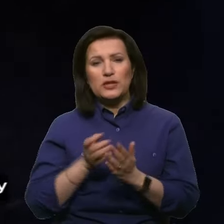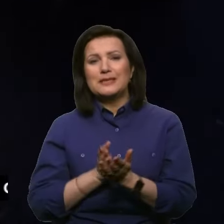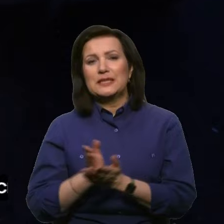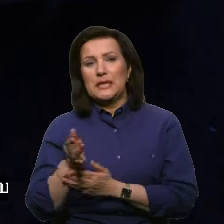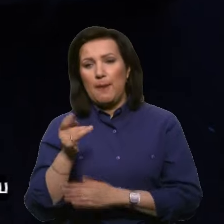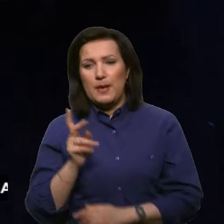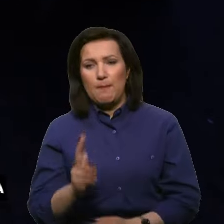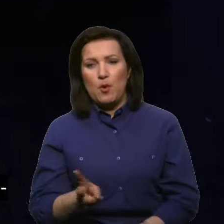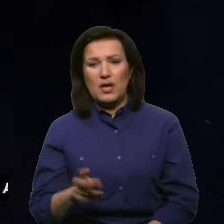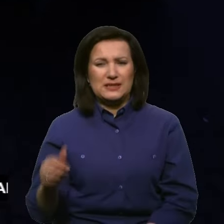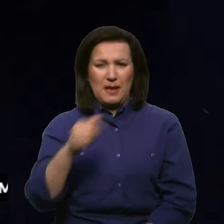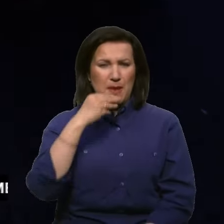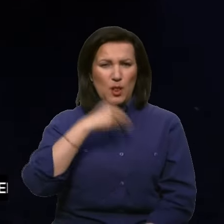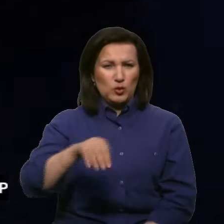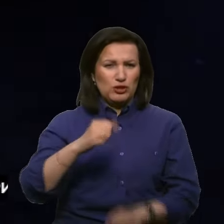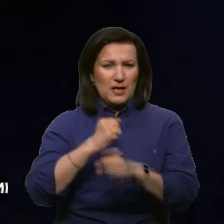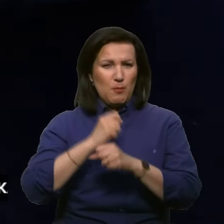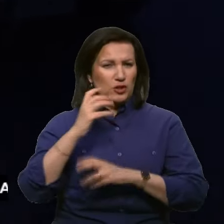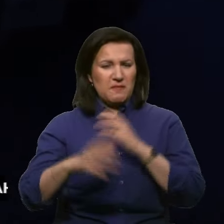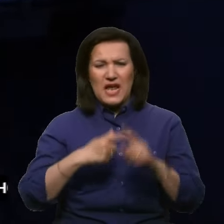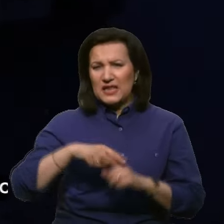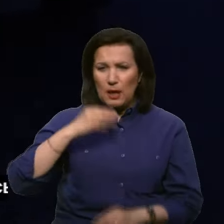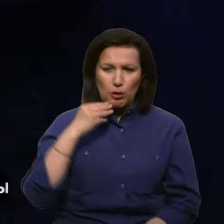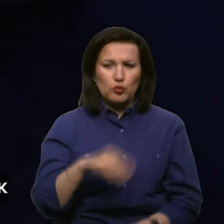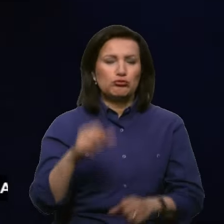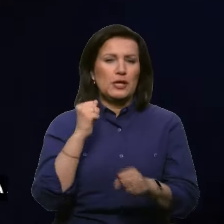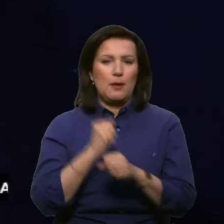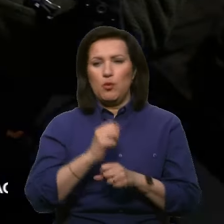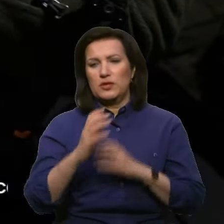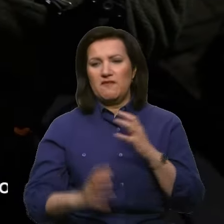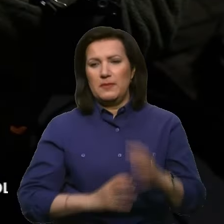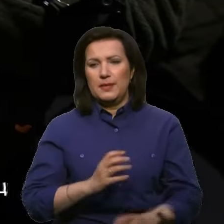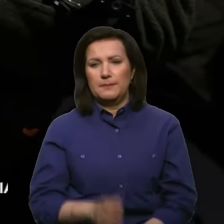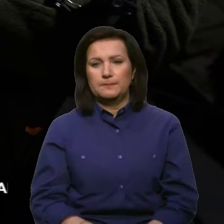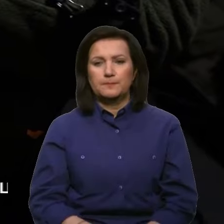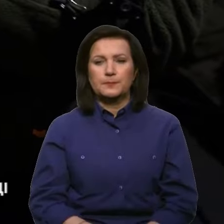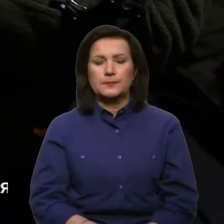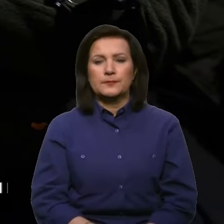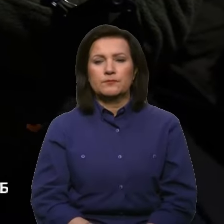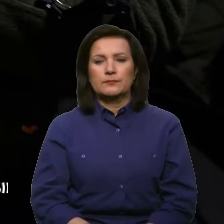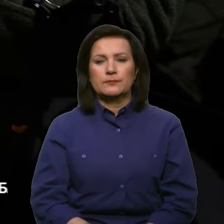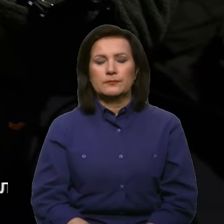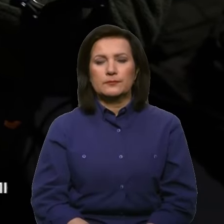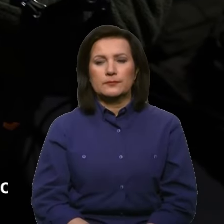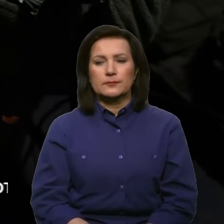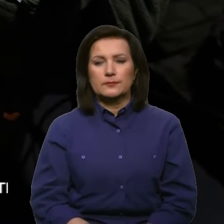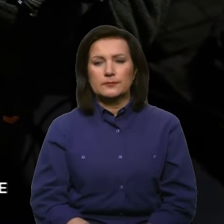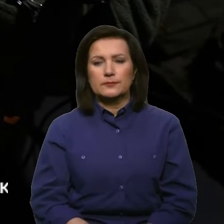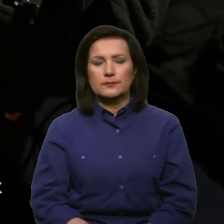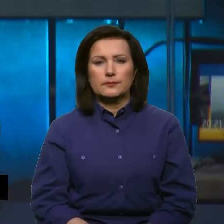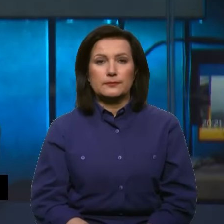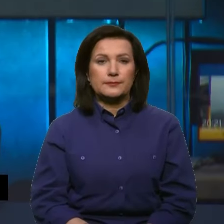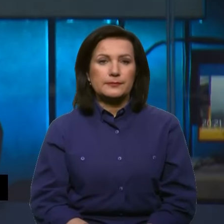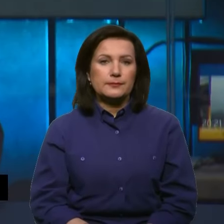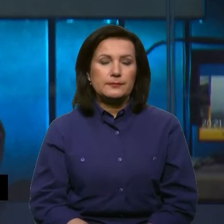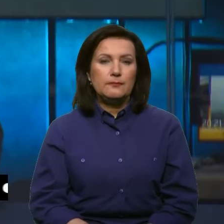напрямок. Найкраща робота в мірі! Це найкраща робота в мірі! Владислав Уколов, Суспільне новини, Донбас.